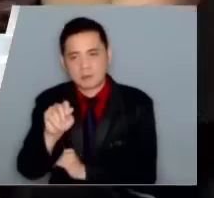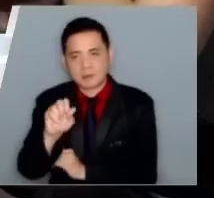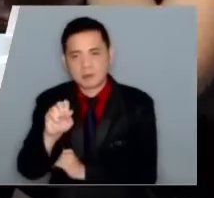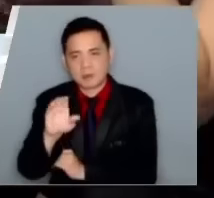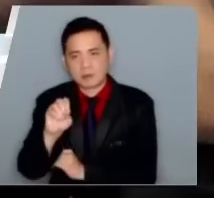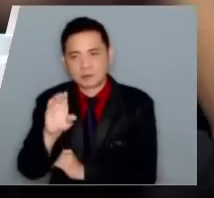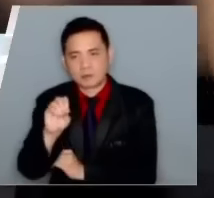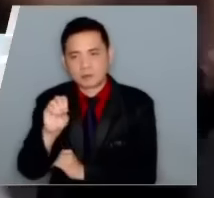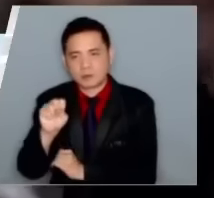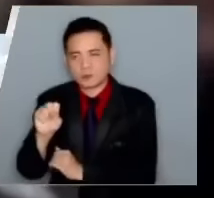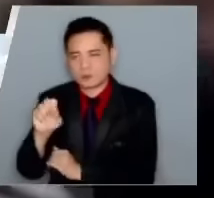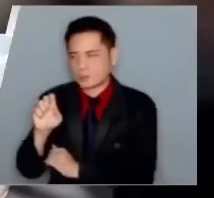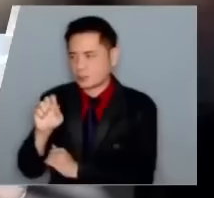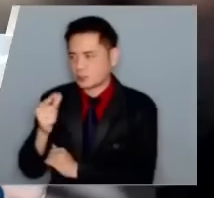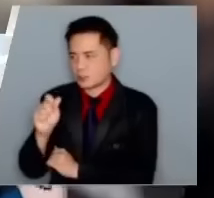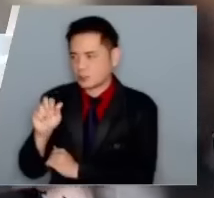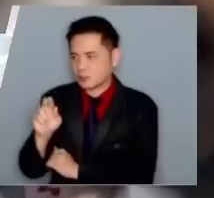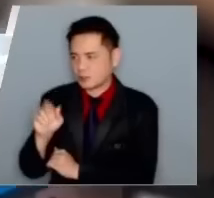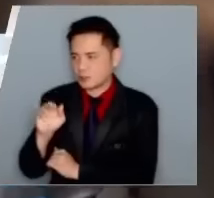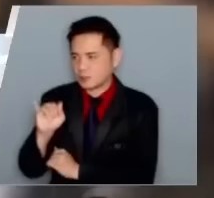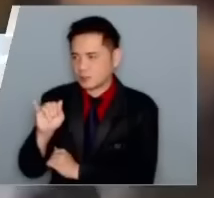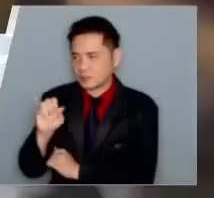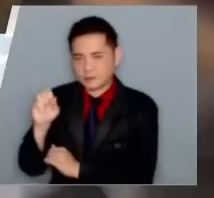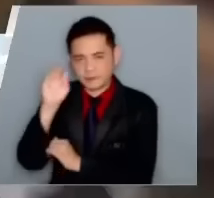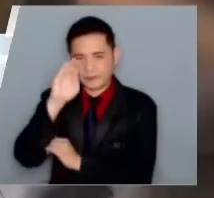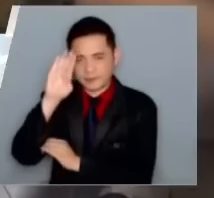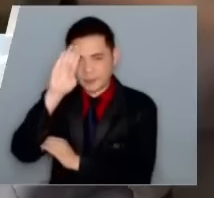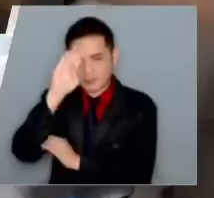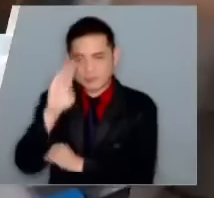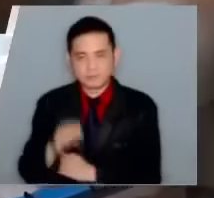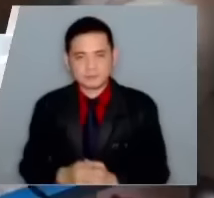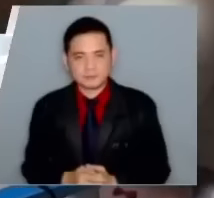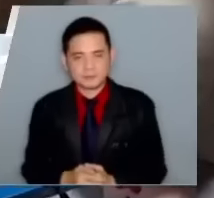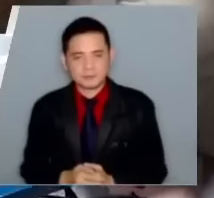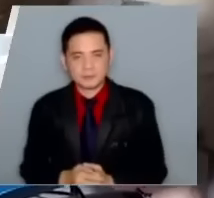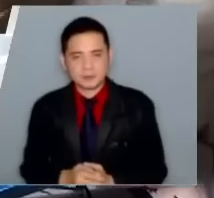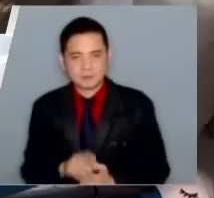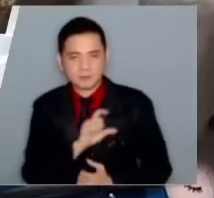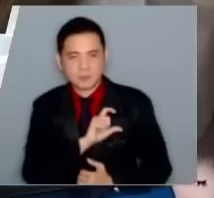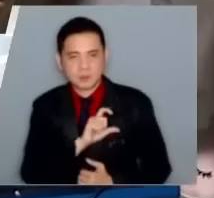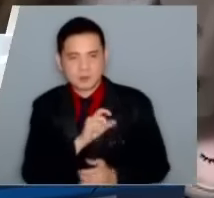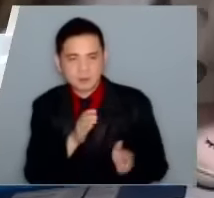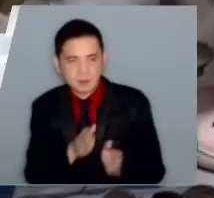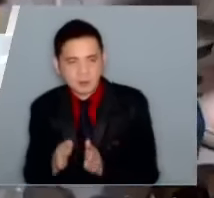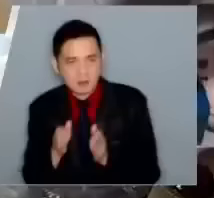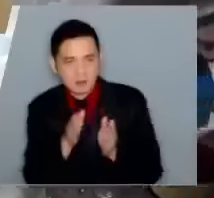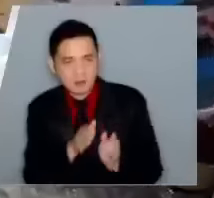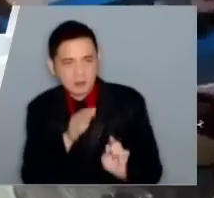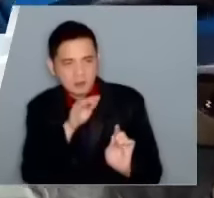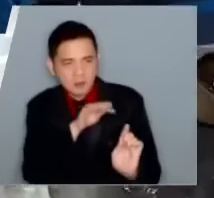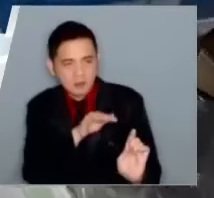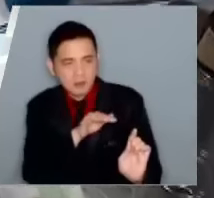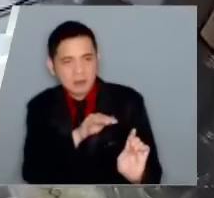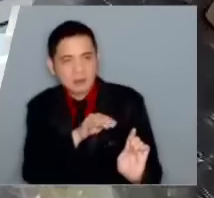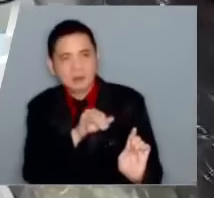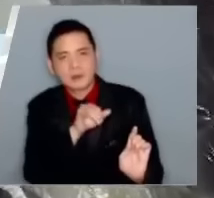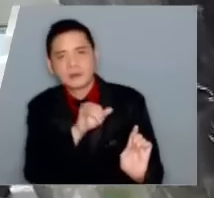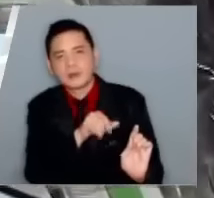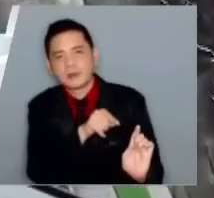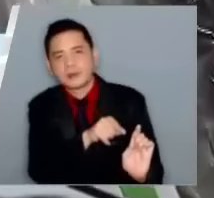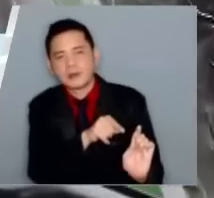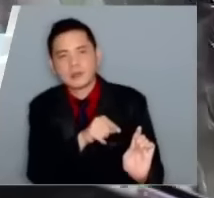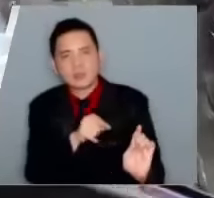Cavite. Pero nang pasukin ng mga operatiba ng PIDEA Cavite, na-discovery nilang ginawa pala itong maliit na laboratorio sa